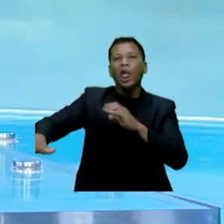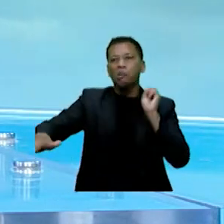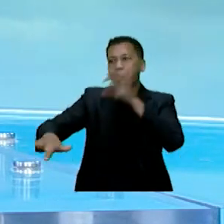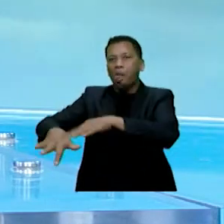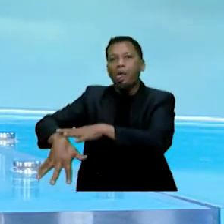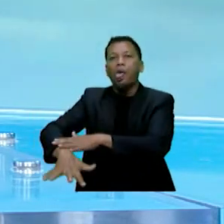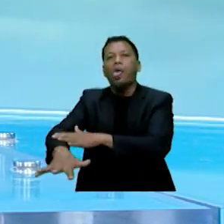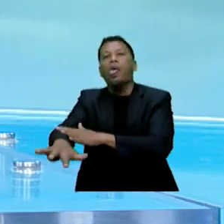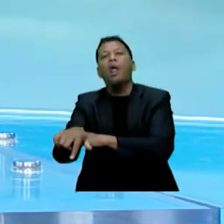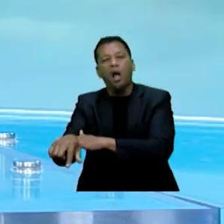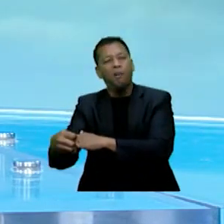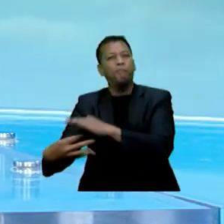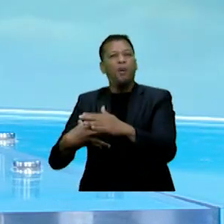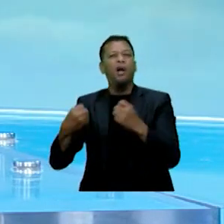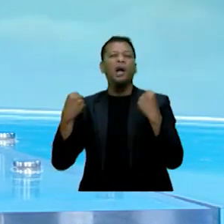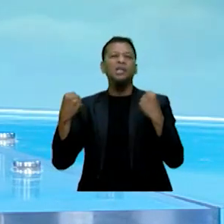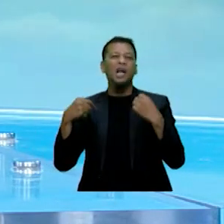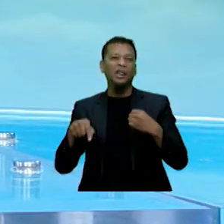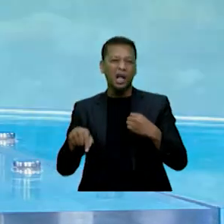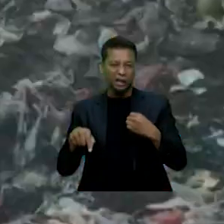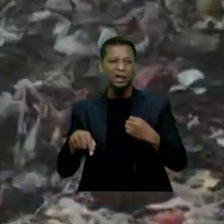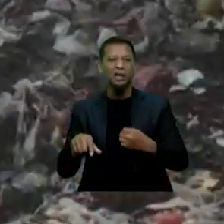berdampak pada kesehatan lingkungan.